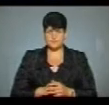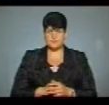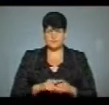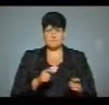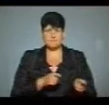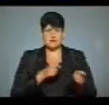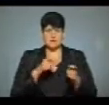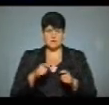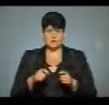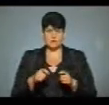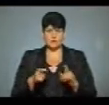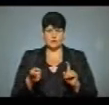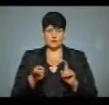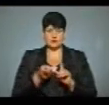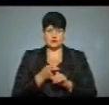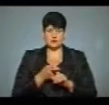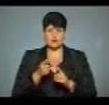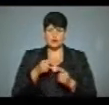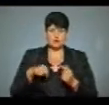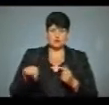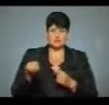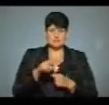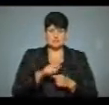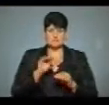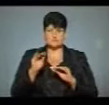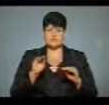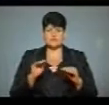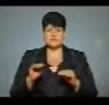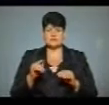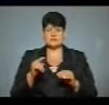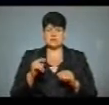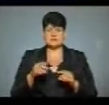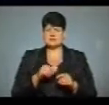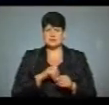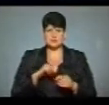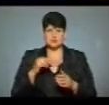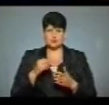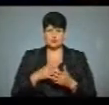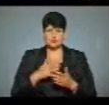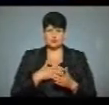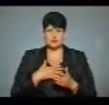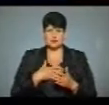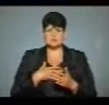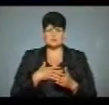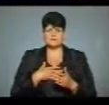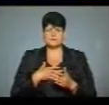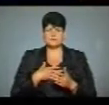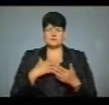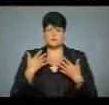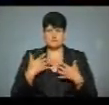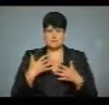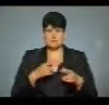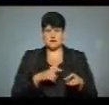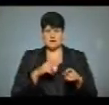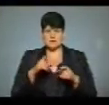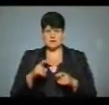мережі, влаштування кільцевого руху, влаштування знаків. У нас саме дорожче зараз контактна мережа тягне, тому що ми її вже